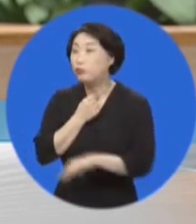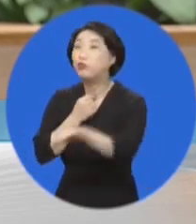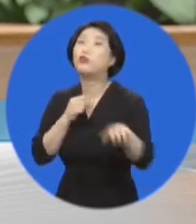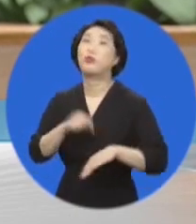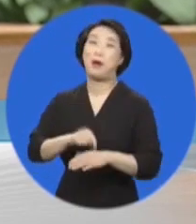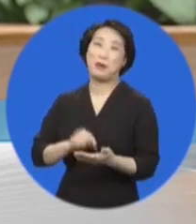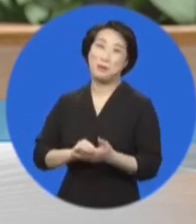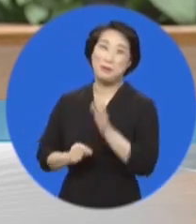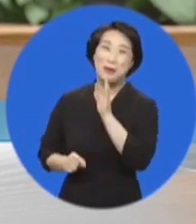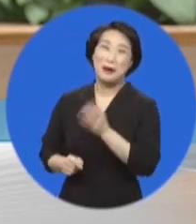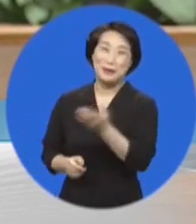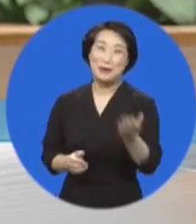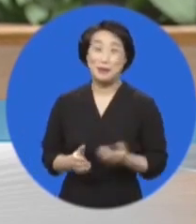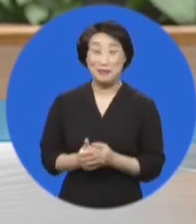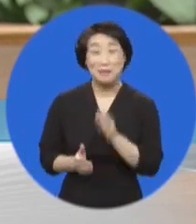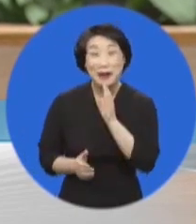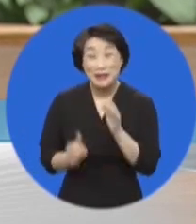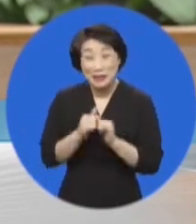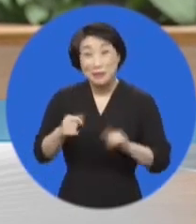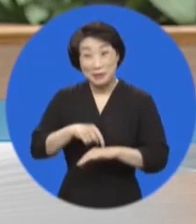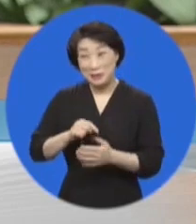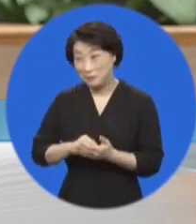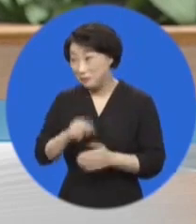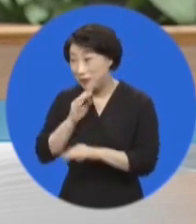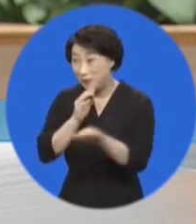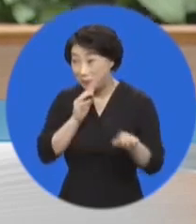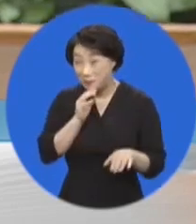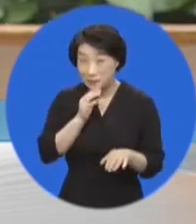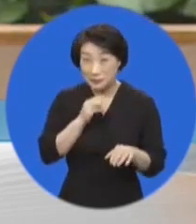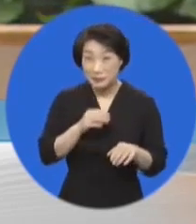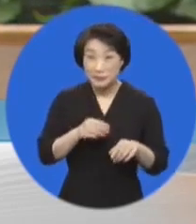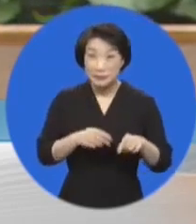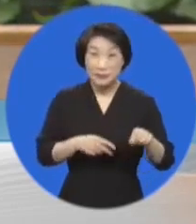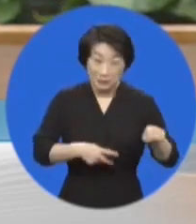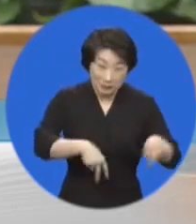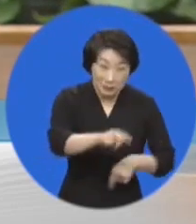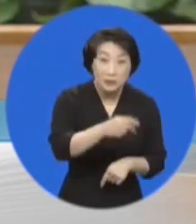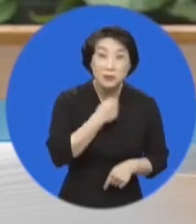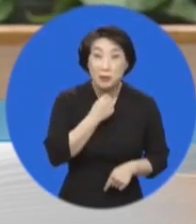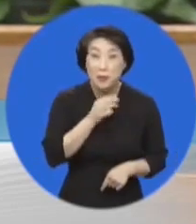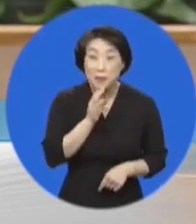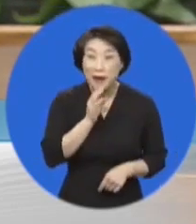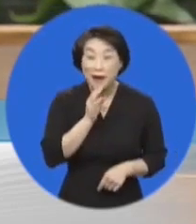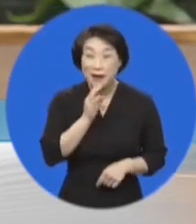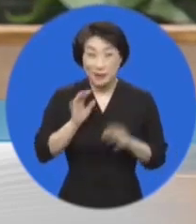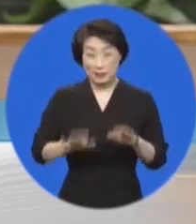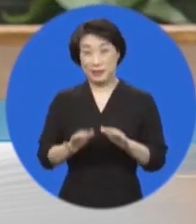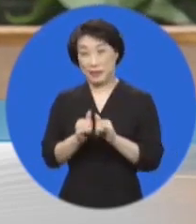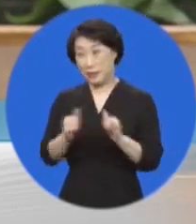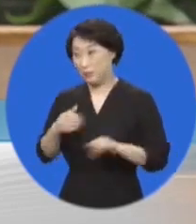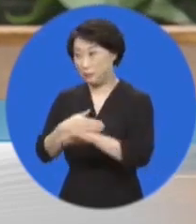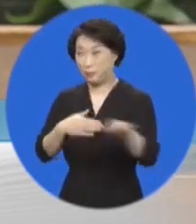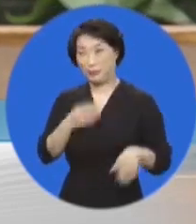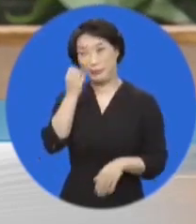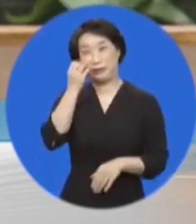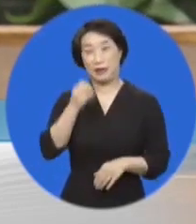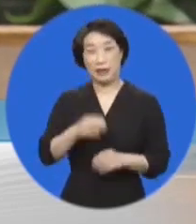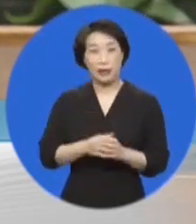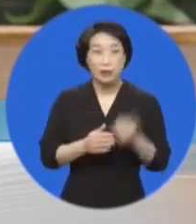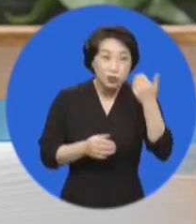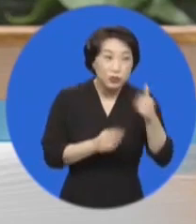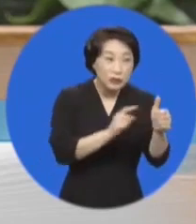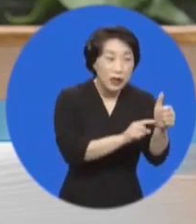당연한 거예요. 그게 인간적으로. 근데 우리는 신기하지. 사람 앞에는 빚을